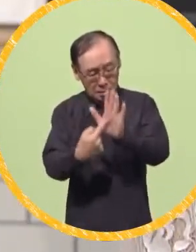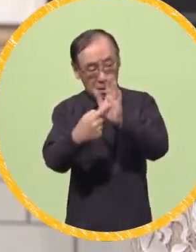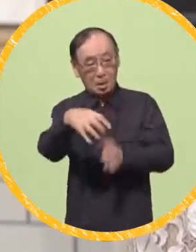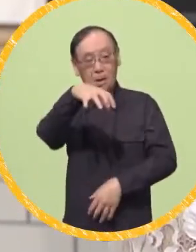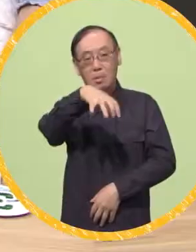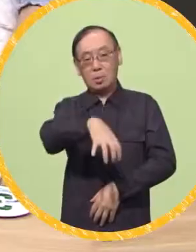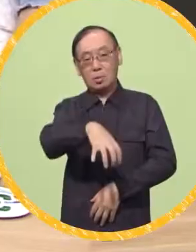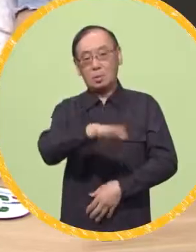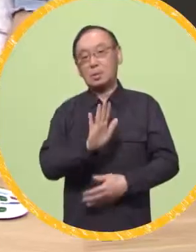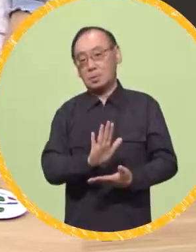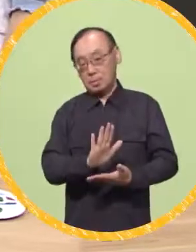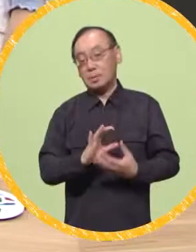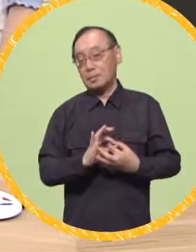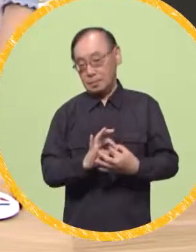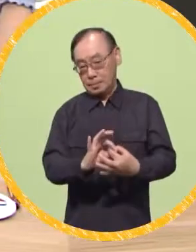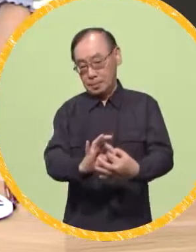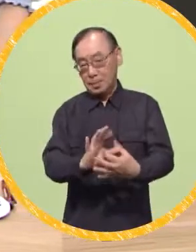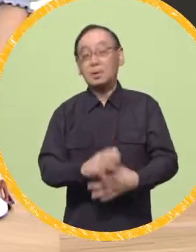ああ